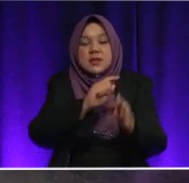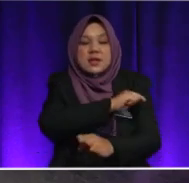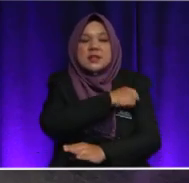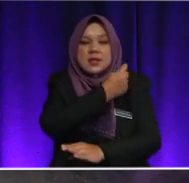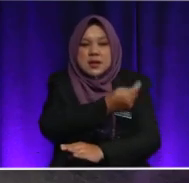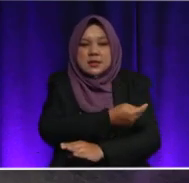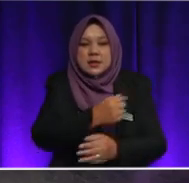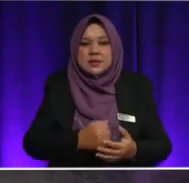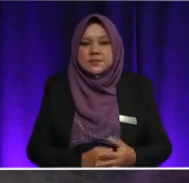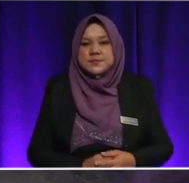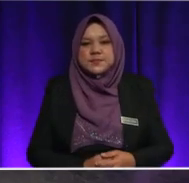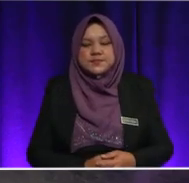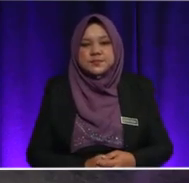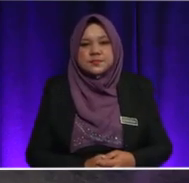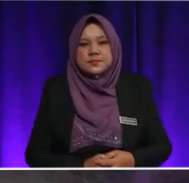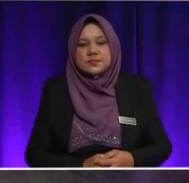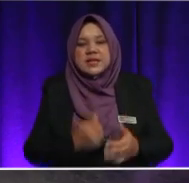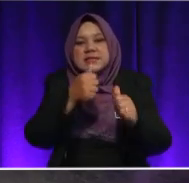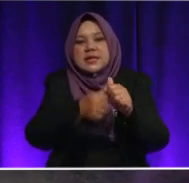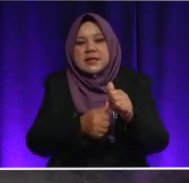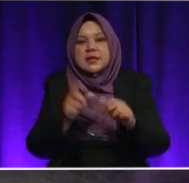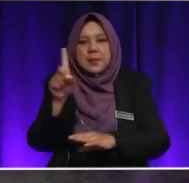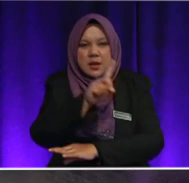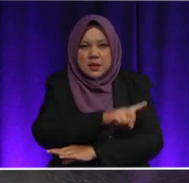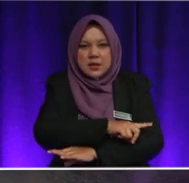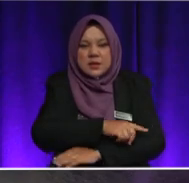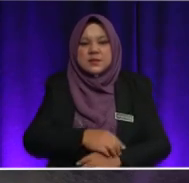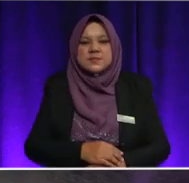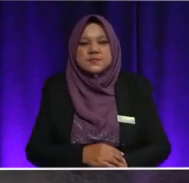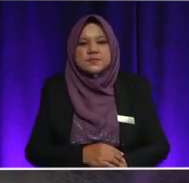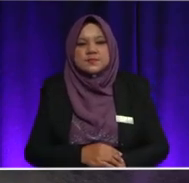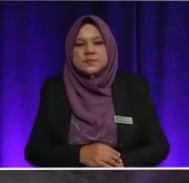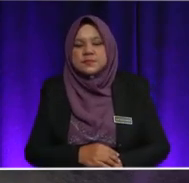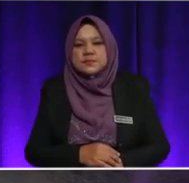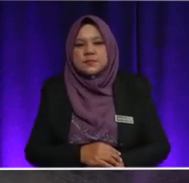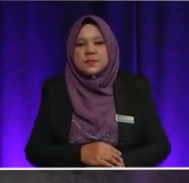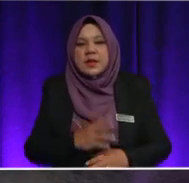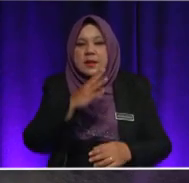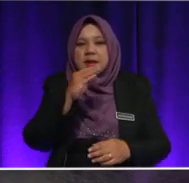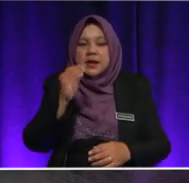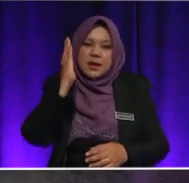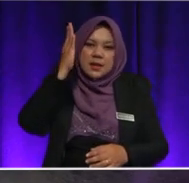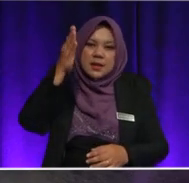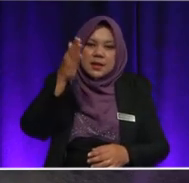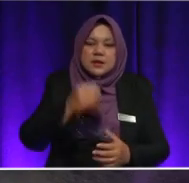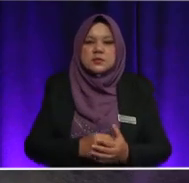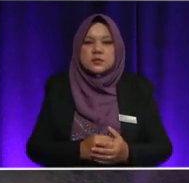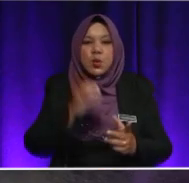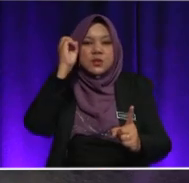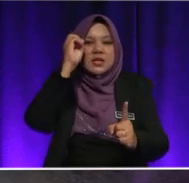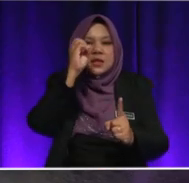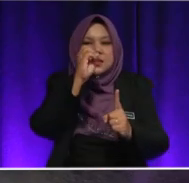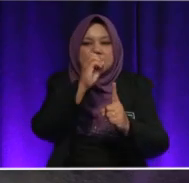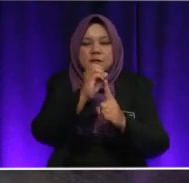kita setiap hari dan pada masa oke Kenapa itu objektif kita untuk